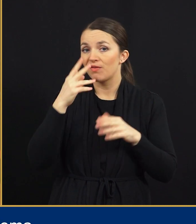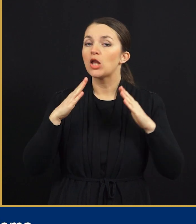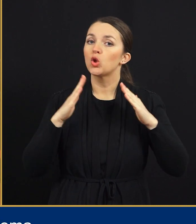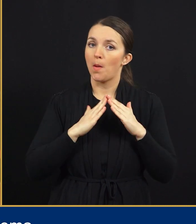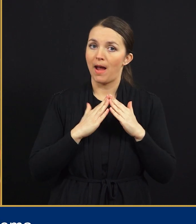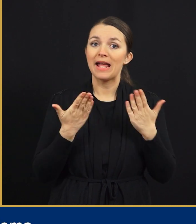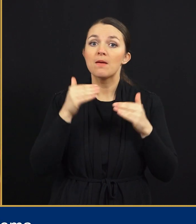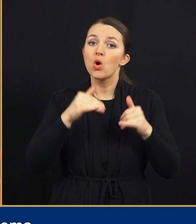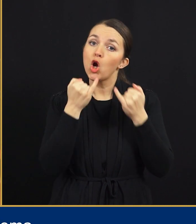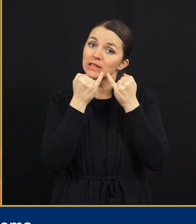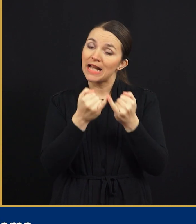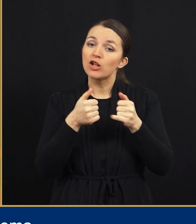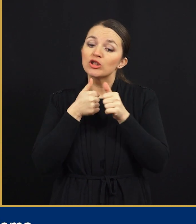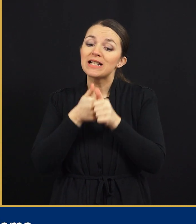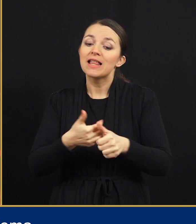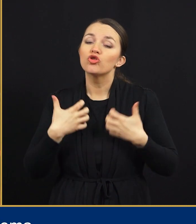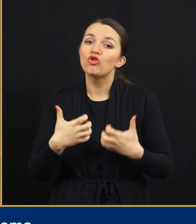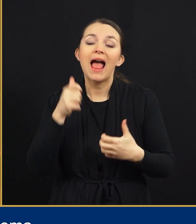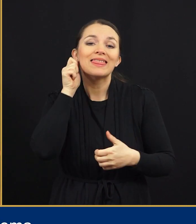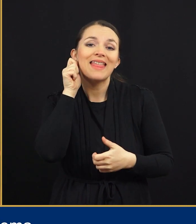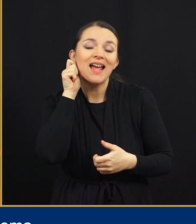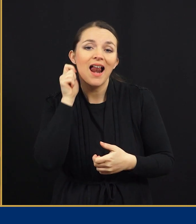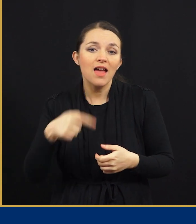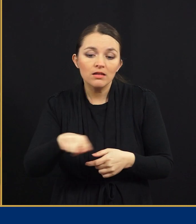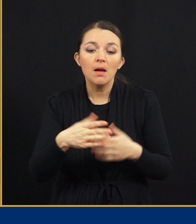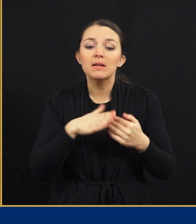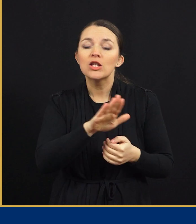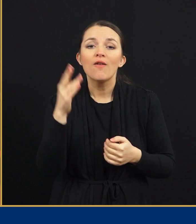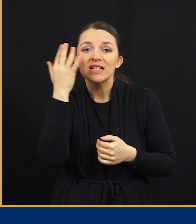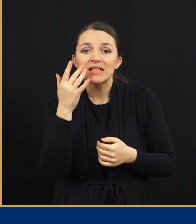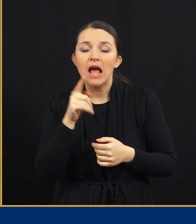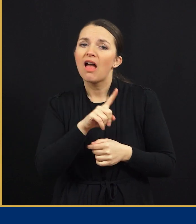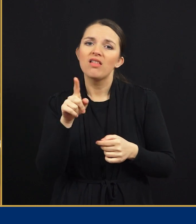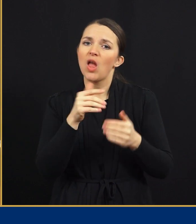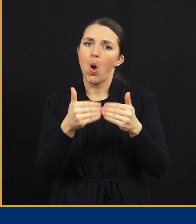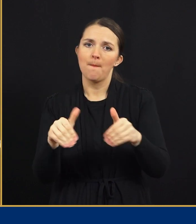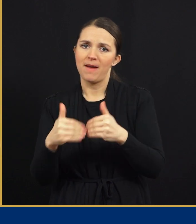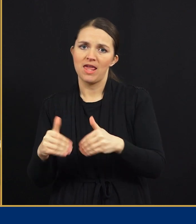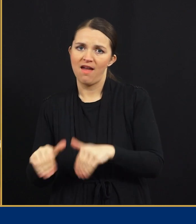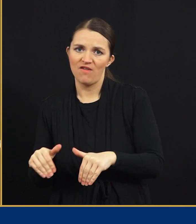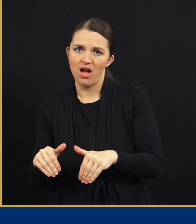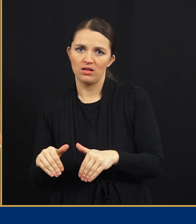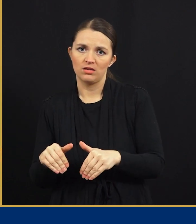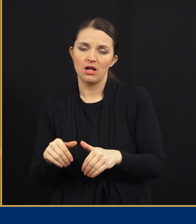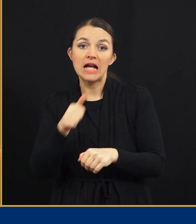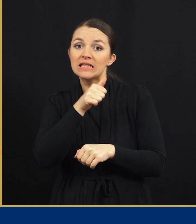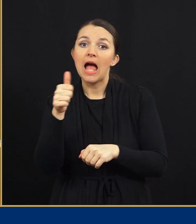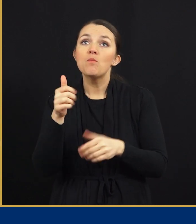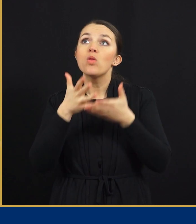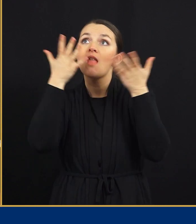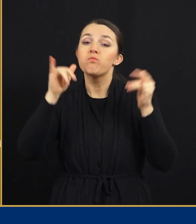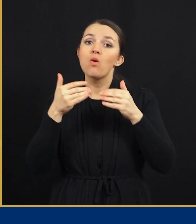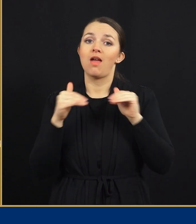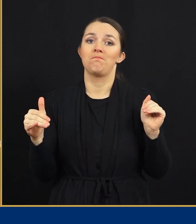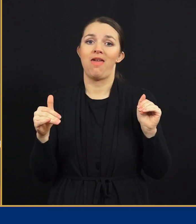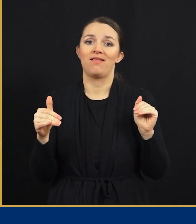seveda doma, kjer morajo starši slediti željam deklet in jih pri njihovih sanjah ne omejevati. Samo nebo